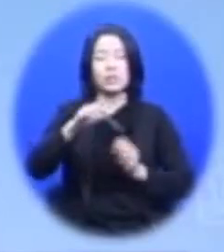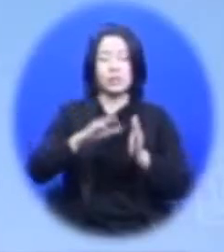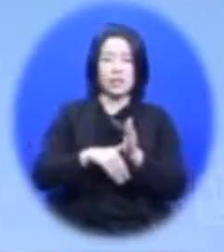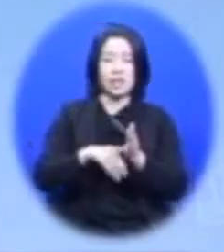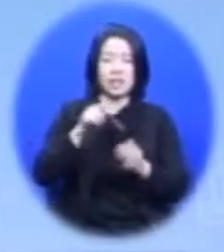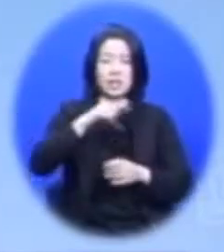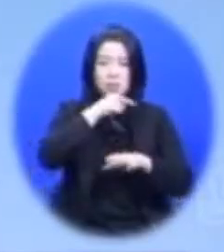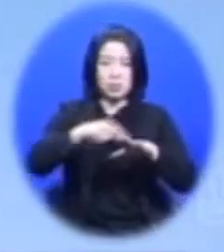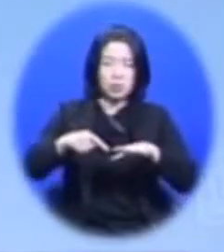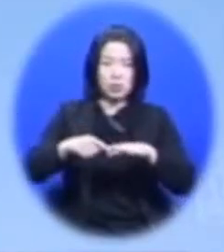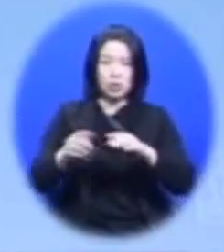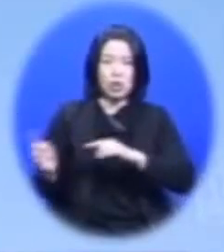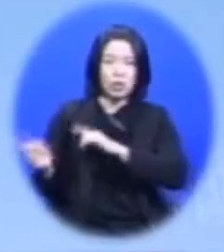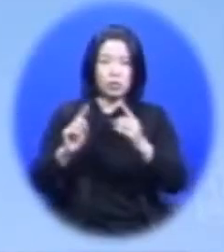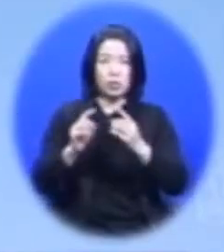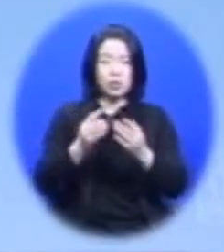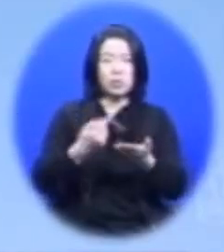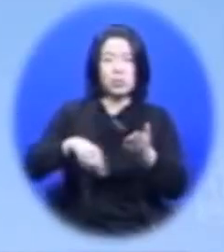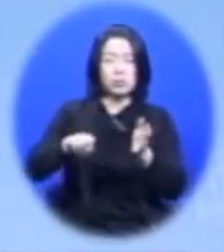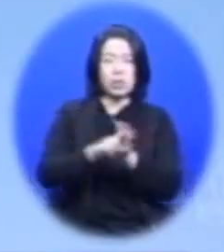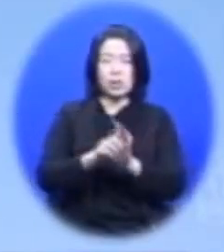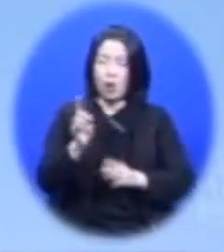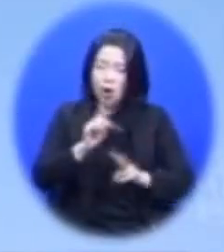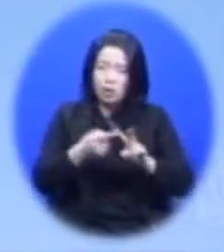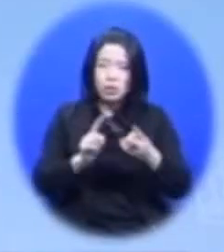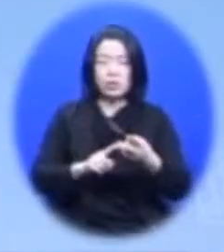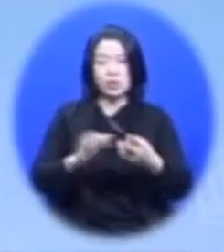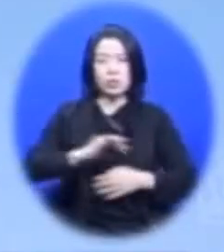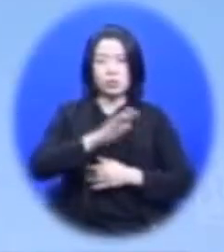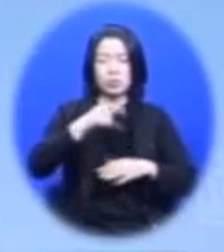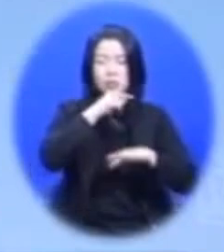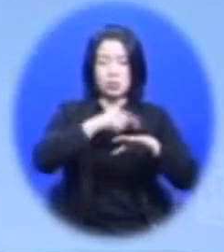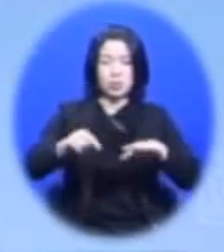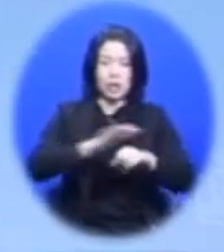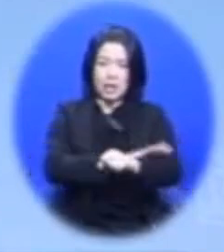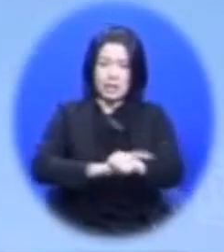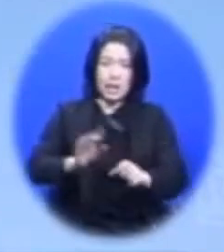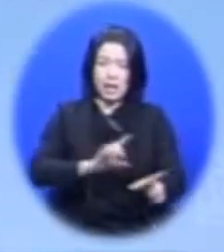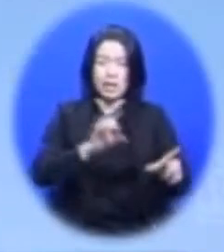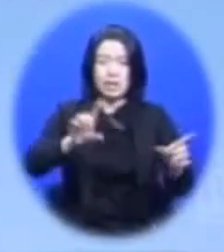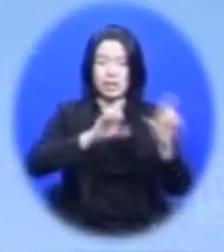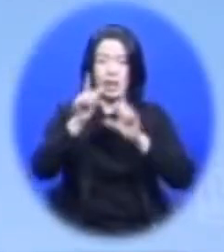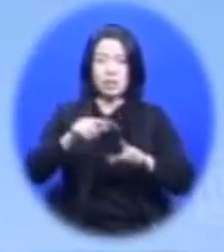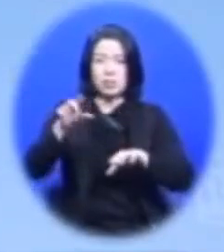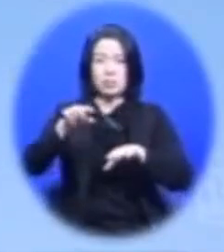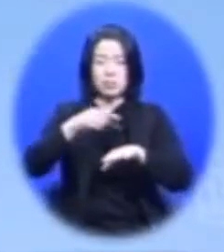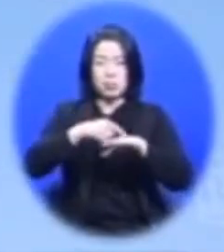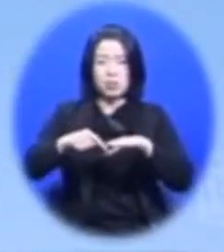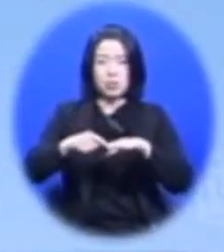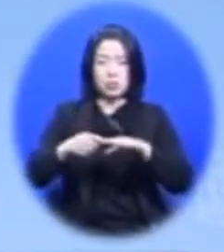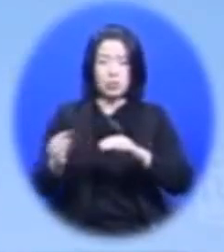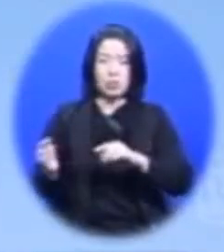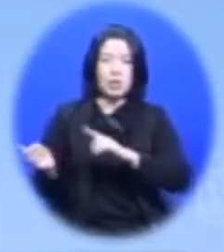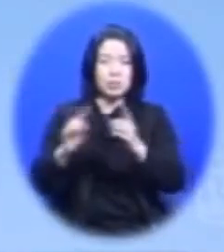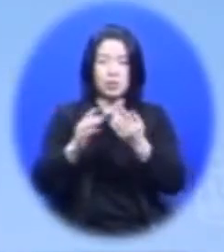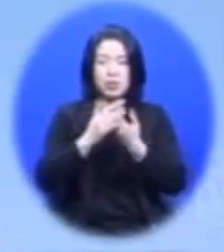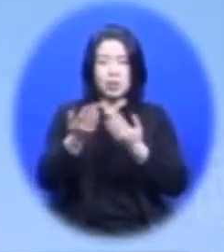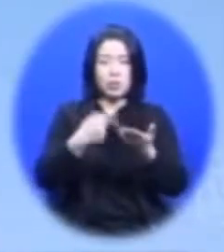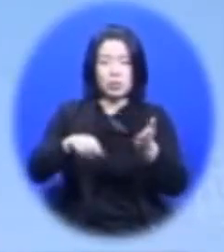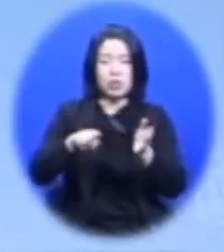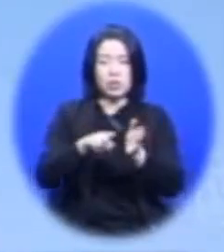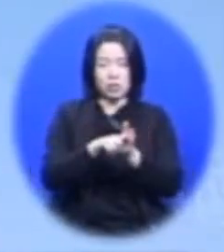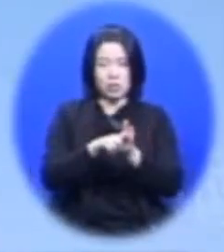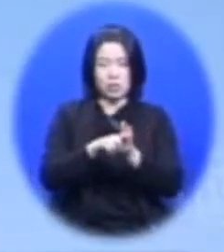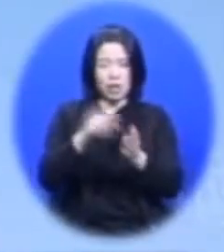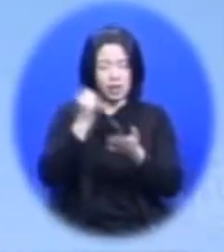이 민족의 독립을 위해서 어떻든지 우리 민족이 잘 사는 민족으로 일어나기를 위해서 그렇게 안타까워하던 민족의